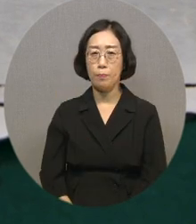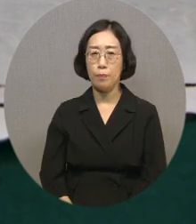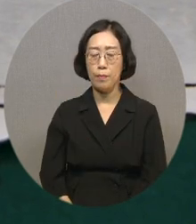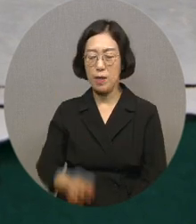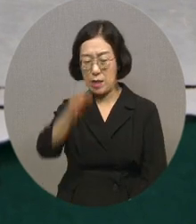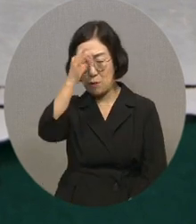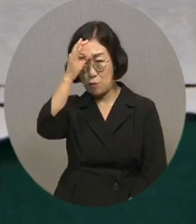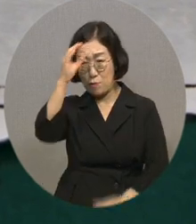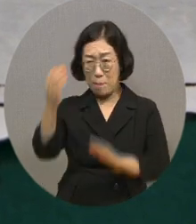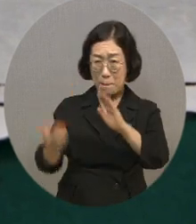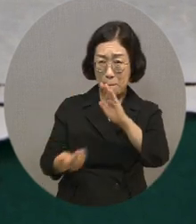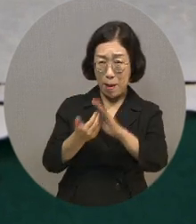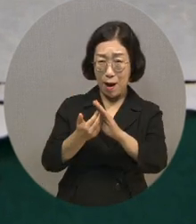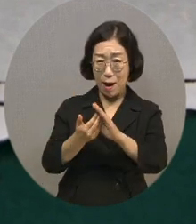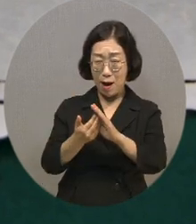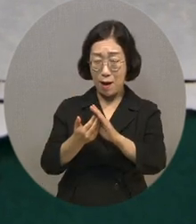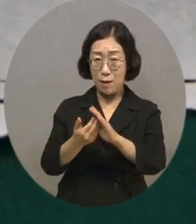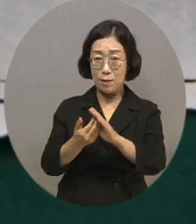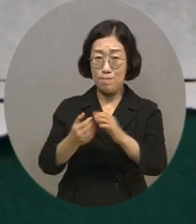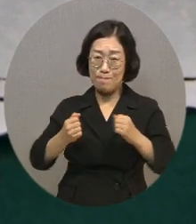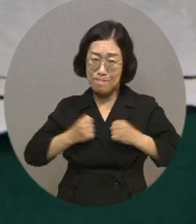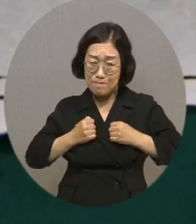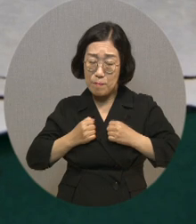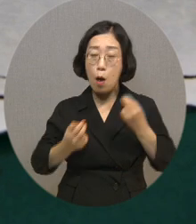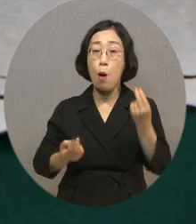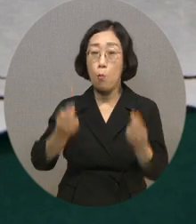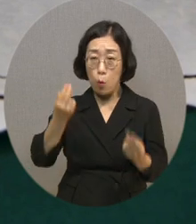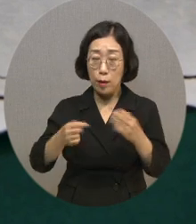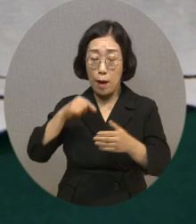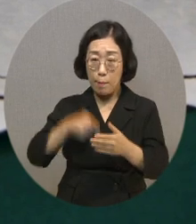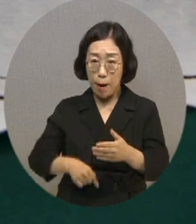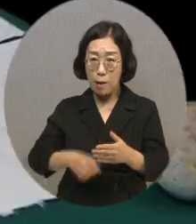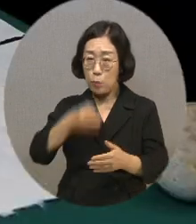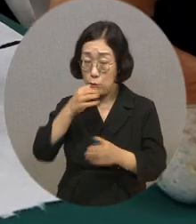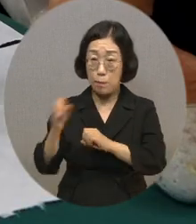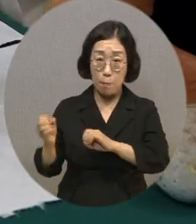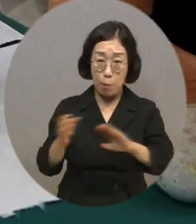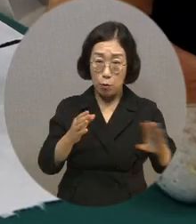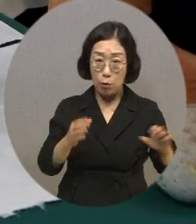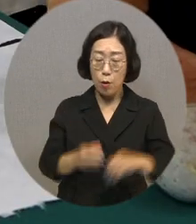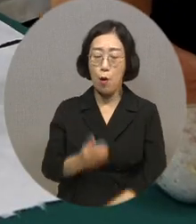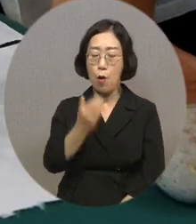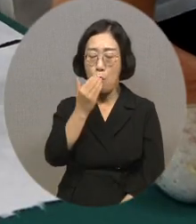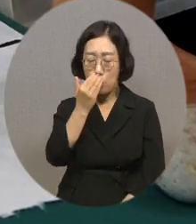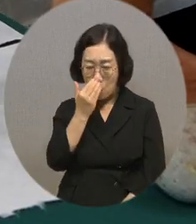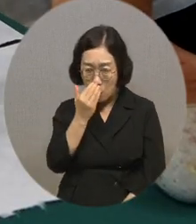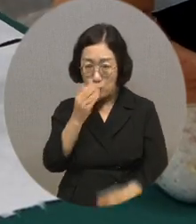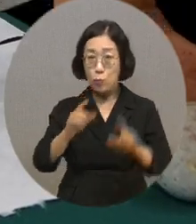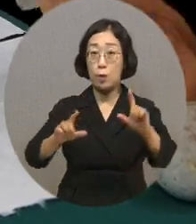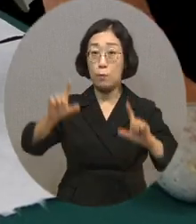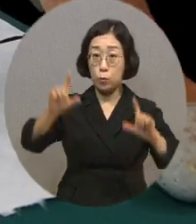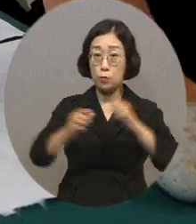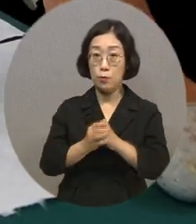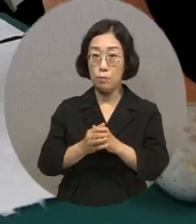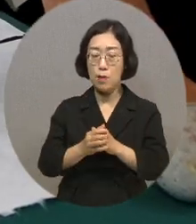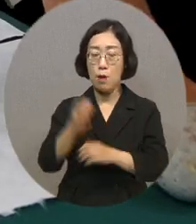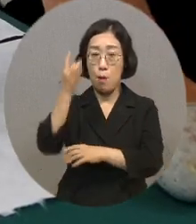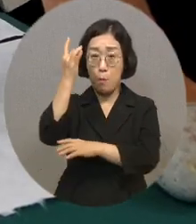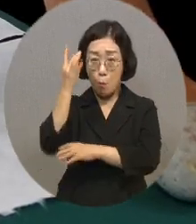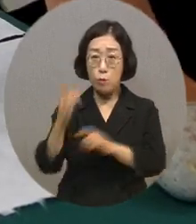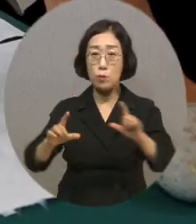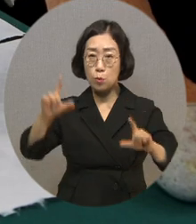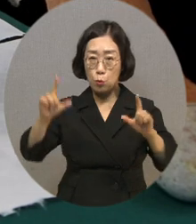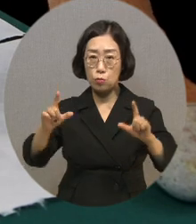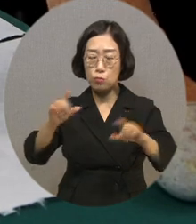고수가 되려고 발버둥 치는 것이 아니라 마음을 비워 하수의 자세가 됐을 때 본질에 충실하게